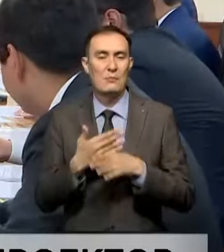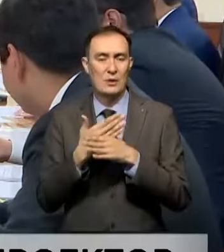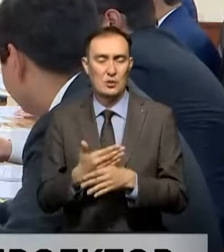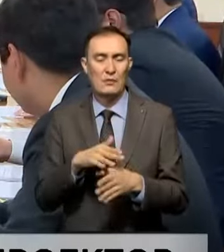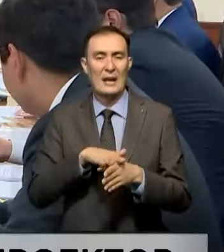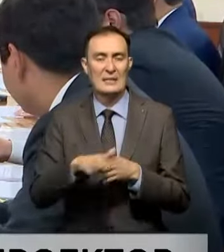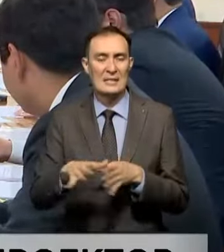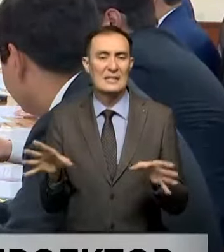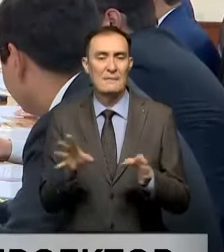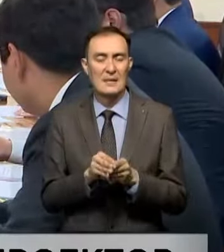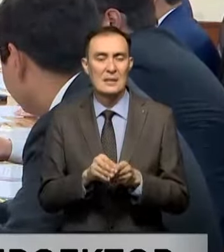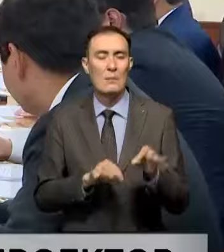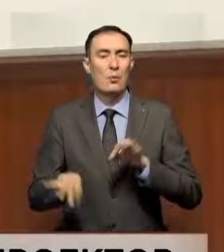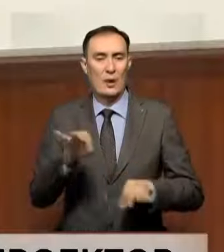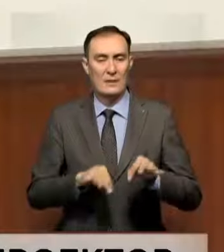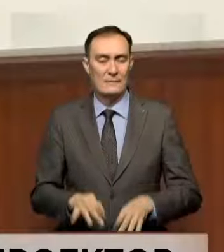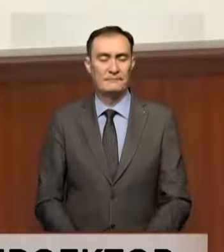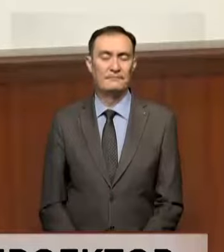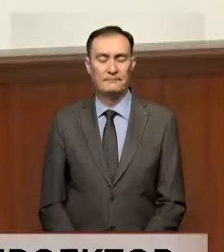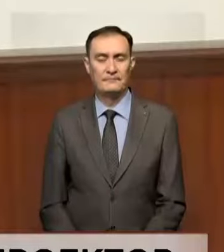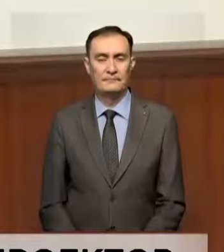в реализации совместных проектов.